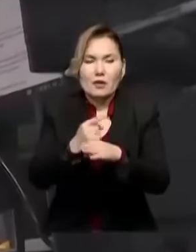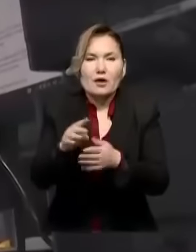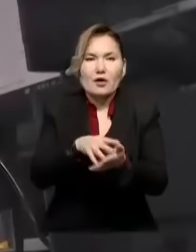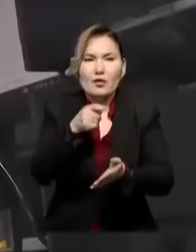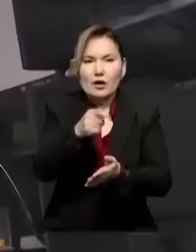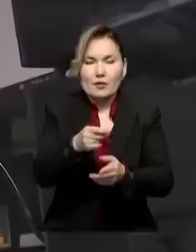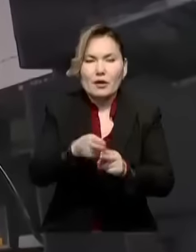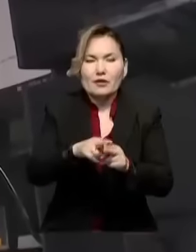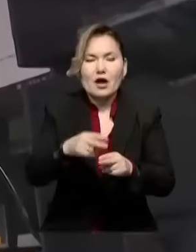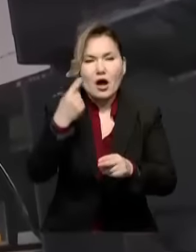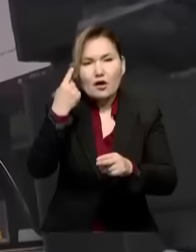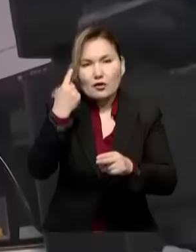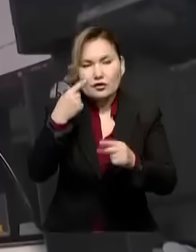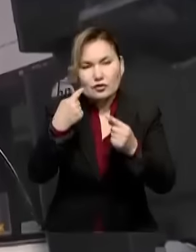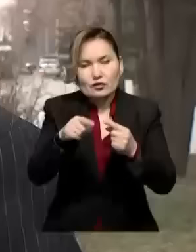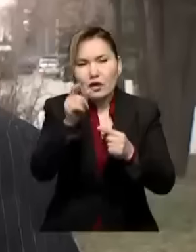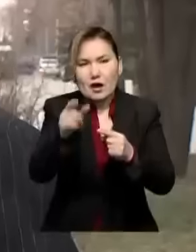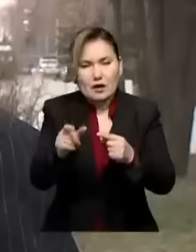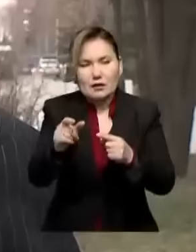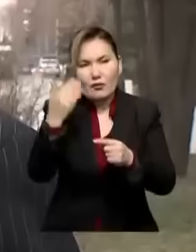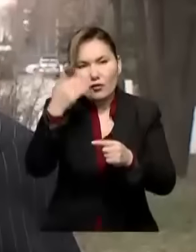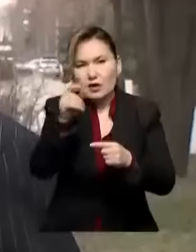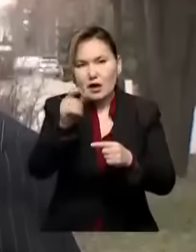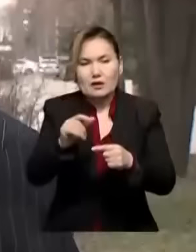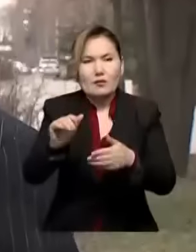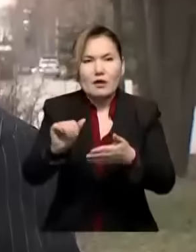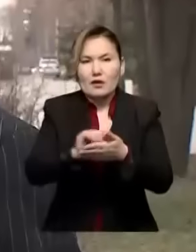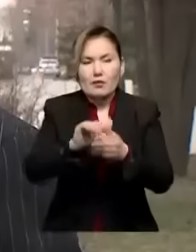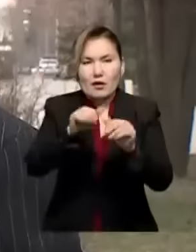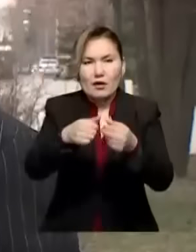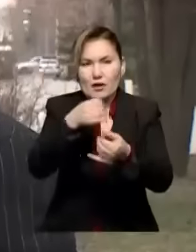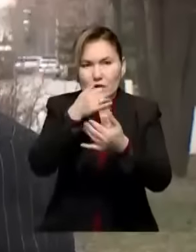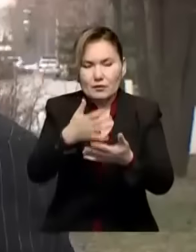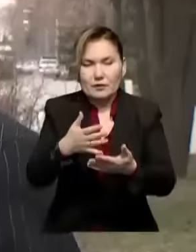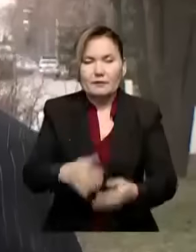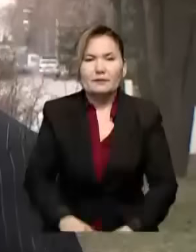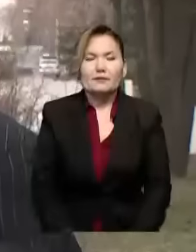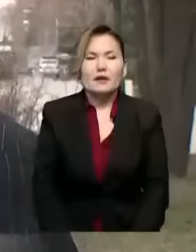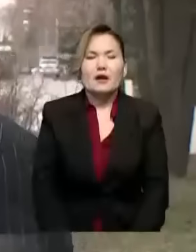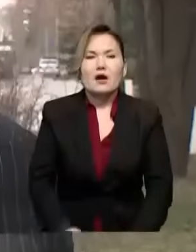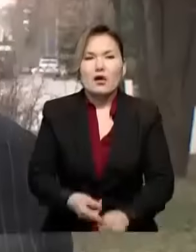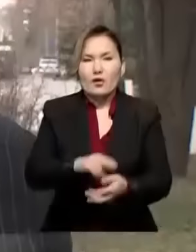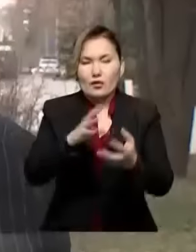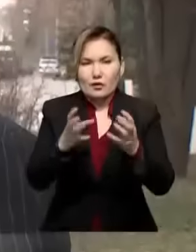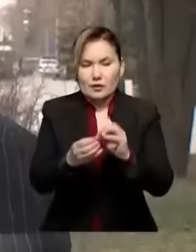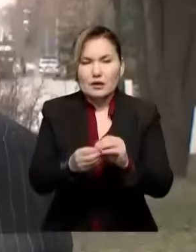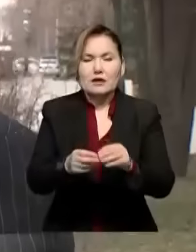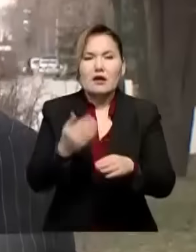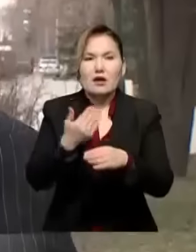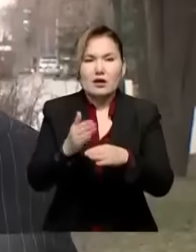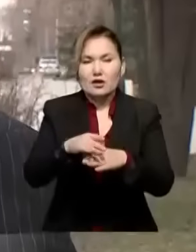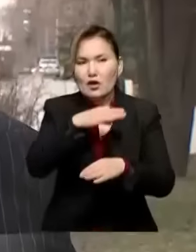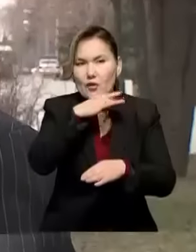өтінішті өзгенің атына рәсімдеуге болмайды. Біздің қазіргі қоғамда кредитомания деген өкініш көрей сонда бір мәселе туындап